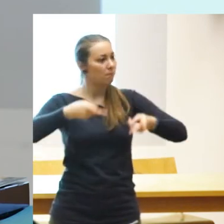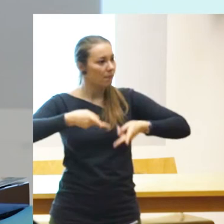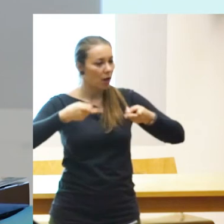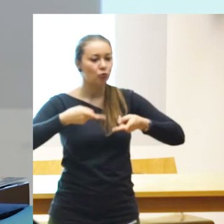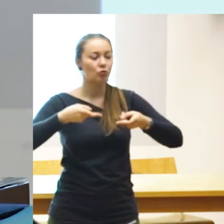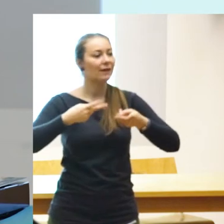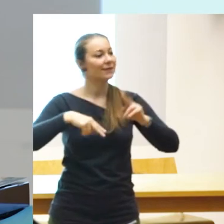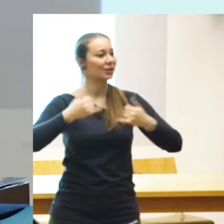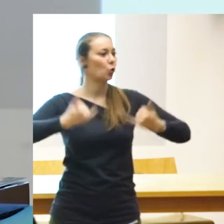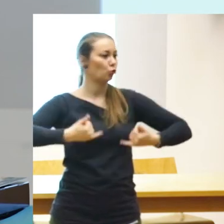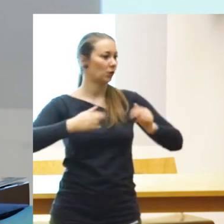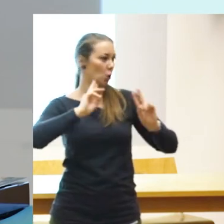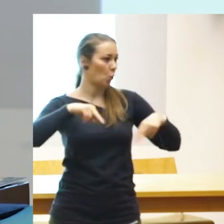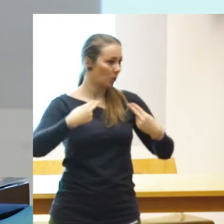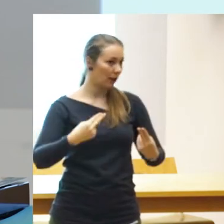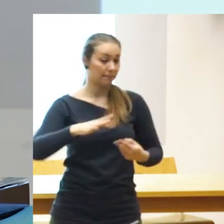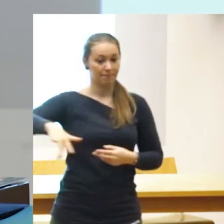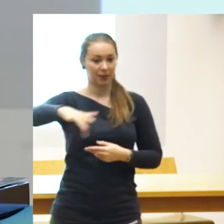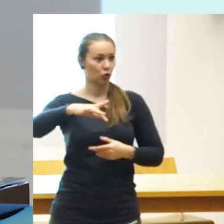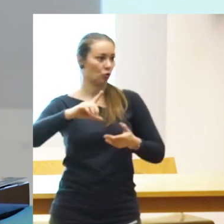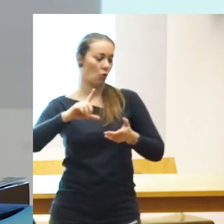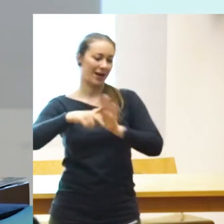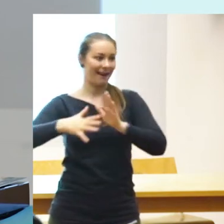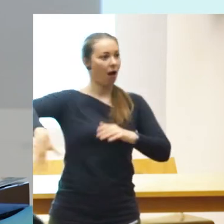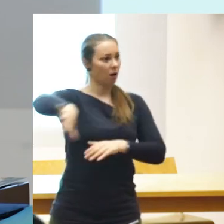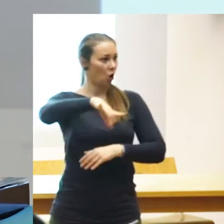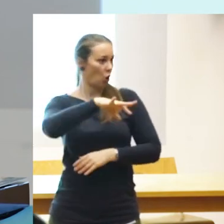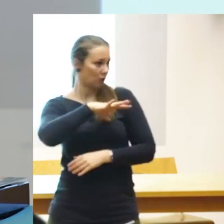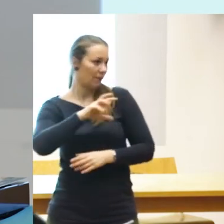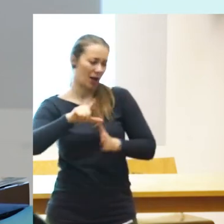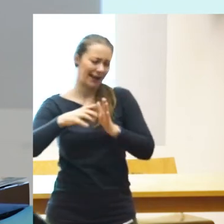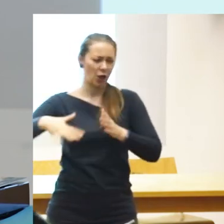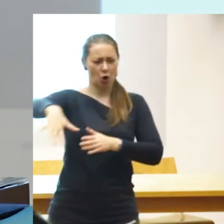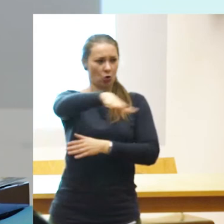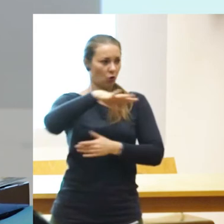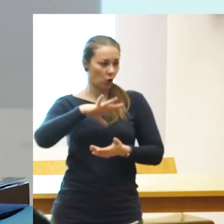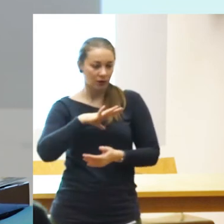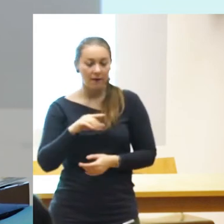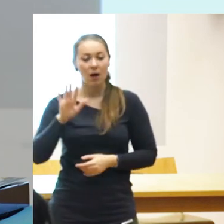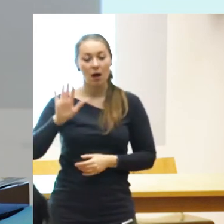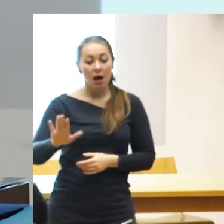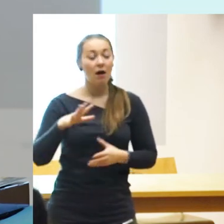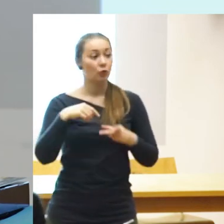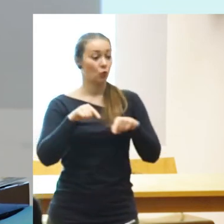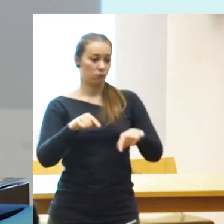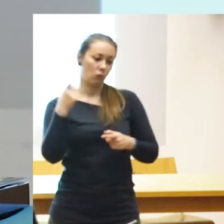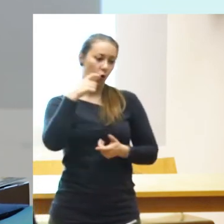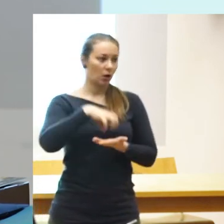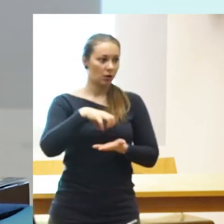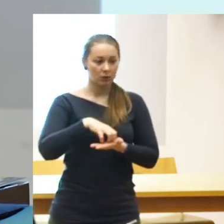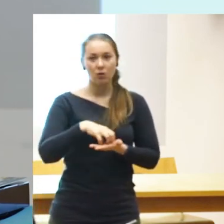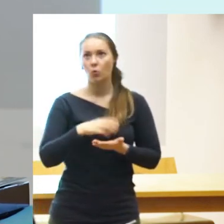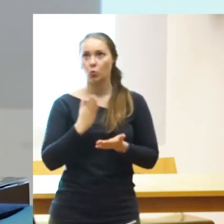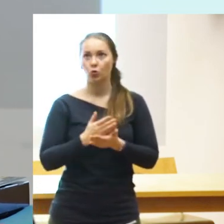přítomnost současného umění v Ostravě a v širším regionu. Je to organizace, která má za sebou rok a